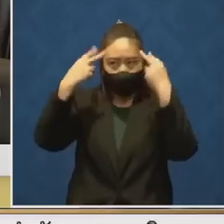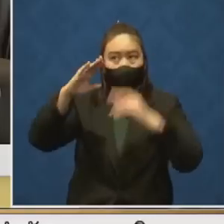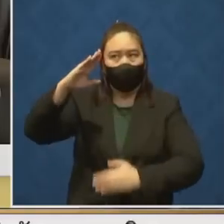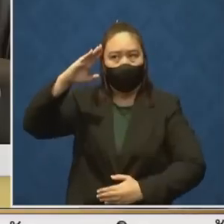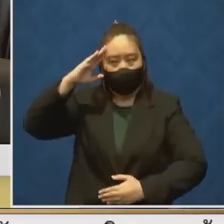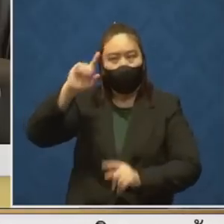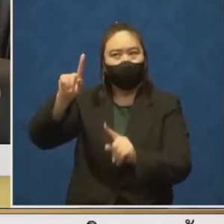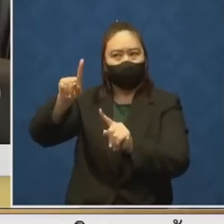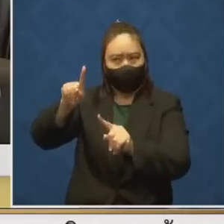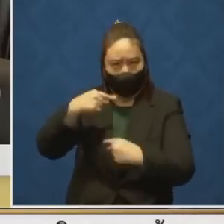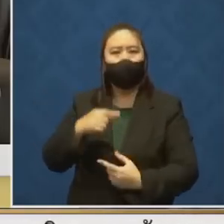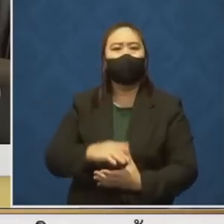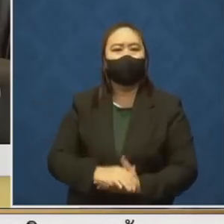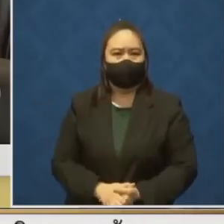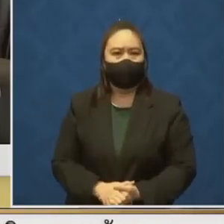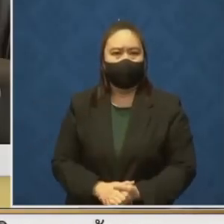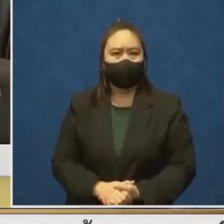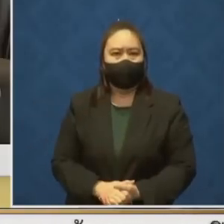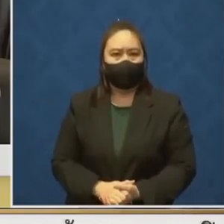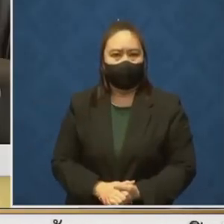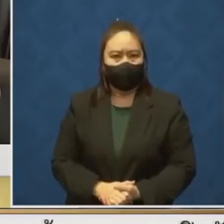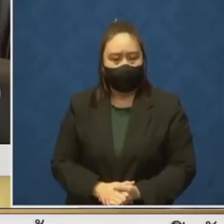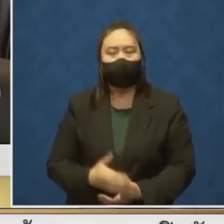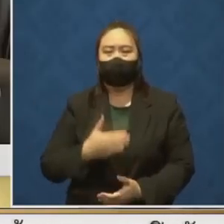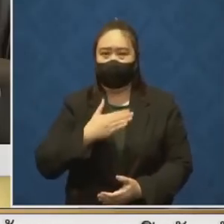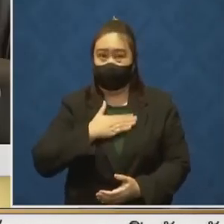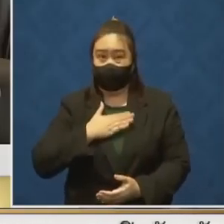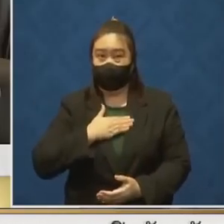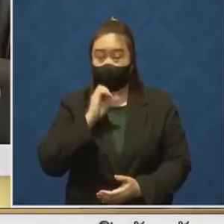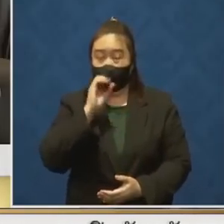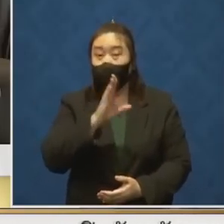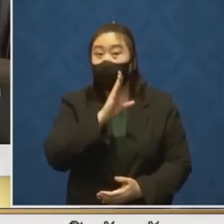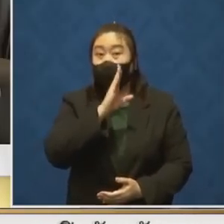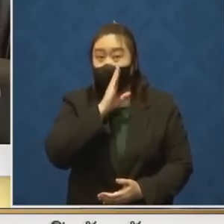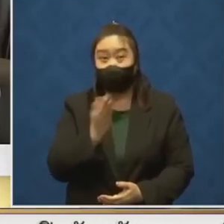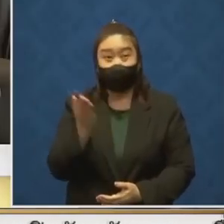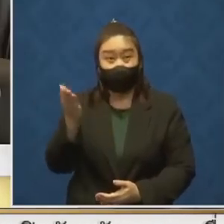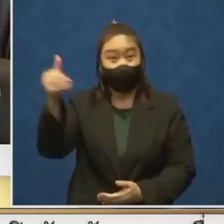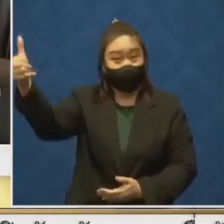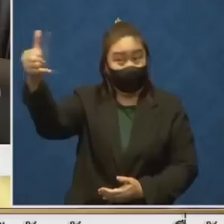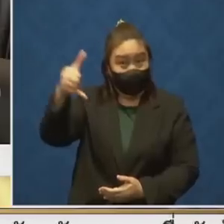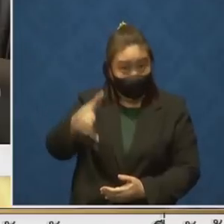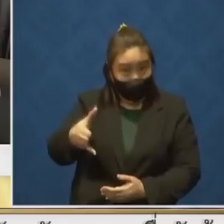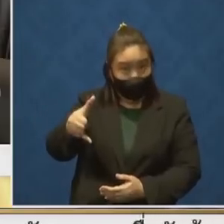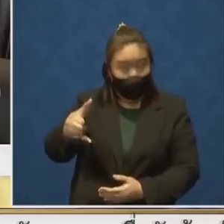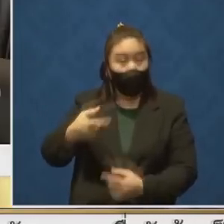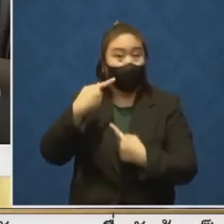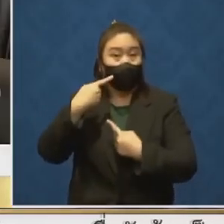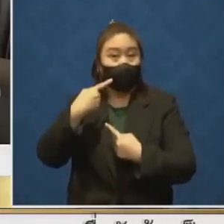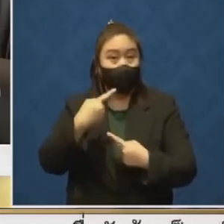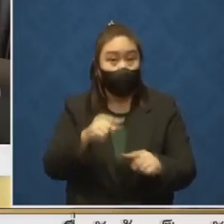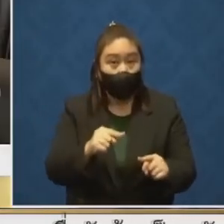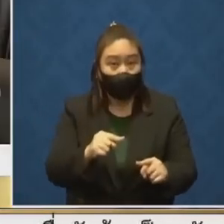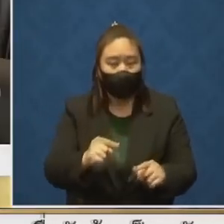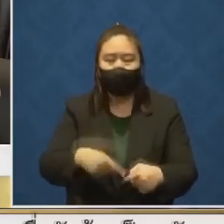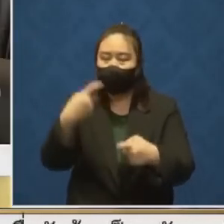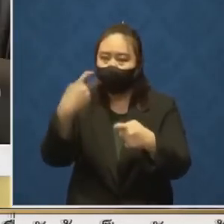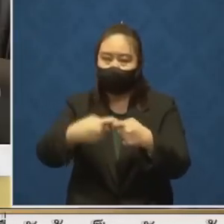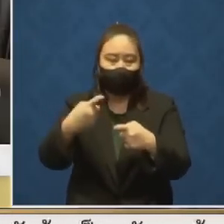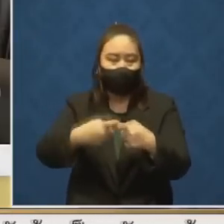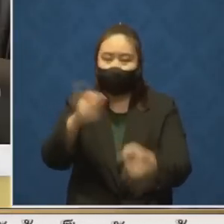ยุติจัโอชาแล้วดฉัจะบอกไ้รวงหน้าเลยนะคะว่เมอท่านมาตอบเรื่องนี้ไม่ต้องลำบากนะคะ